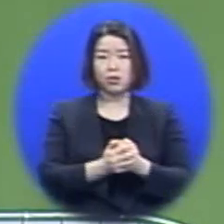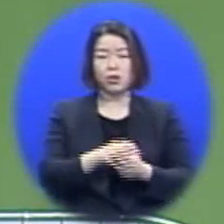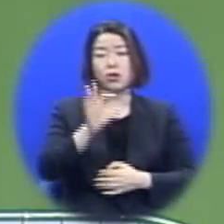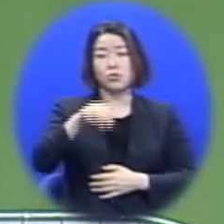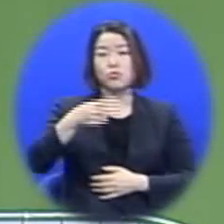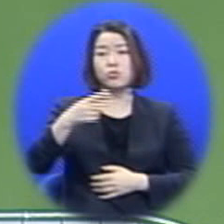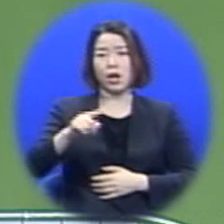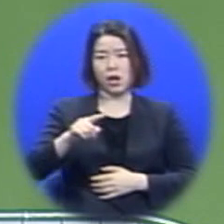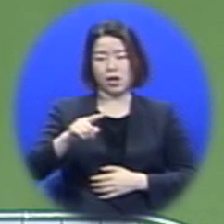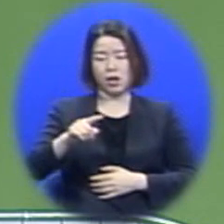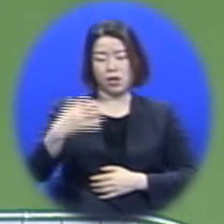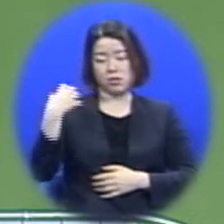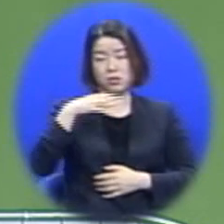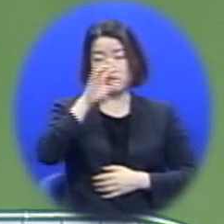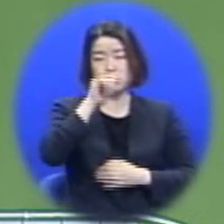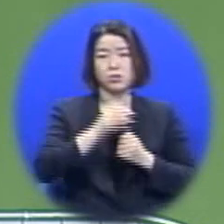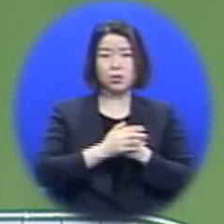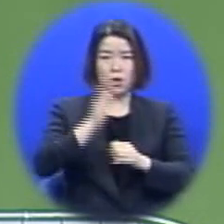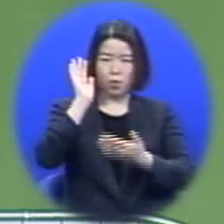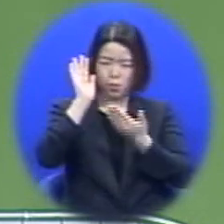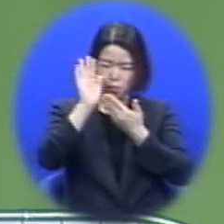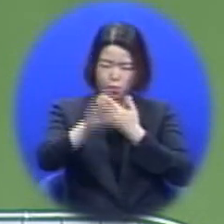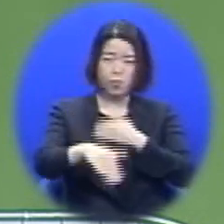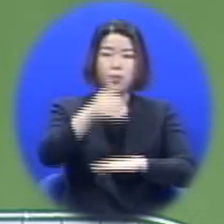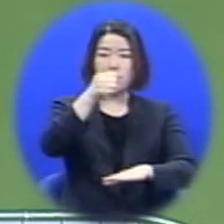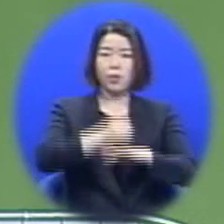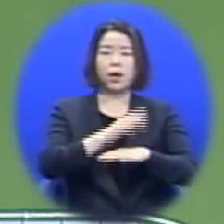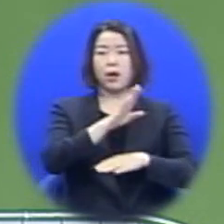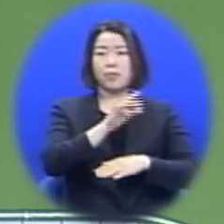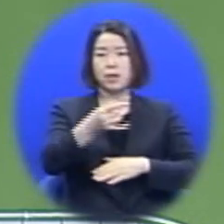했어요. 나중에 베냐민이